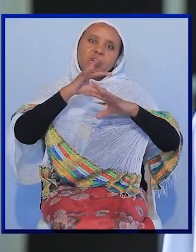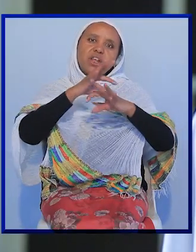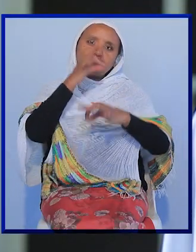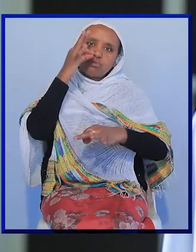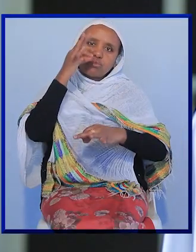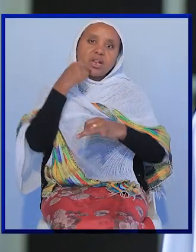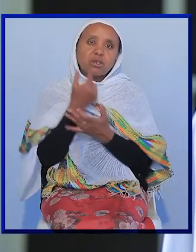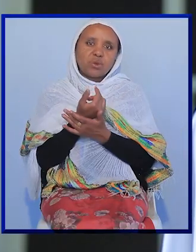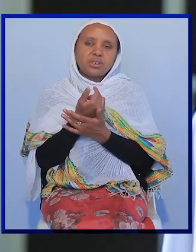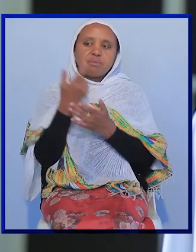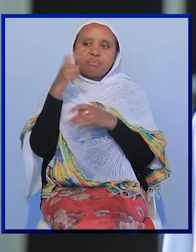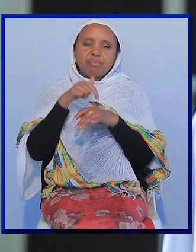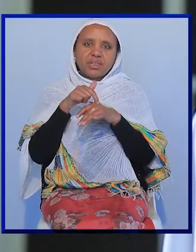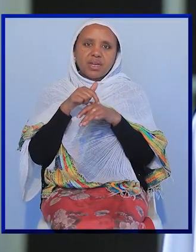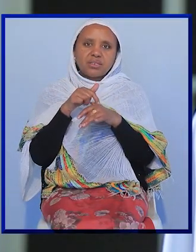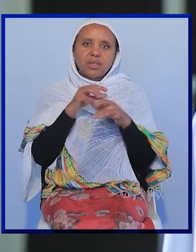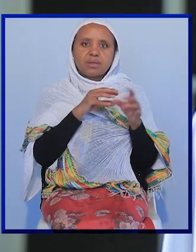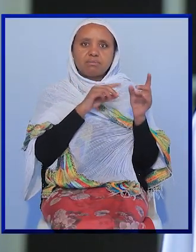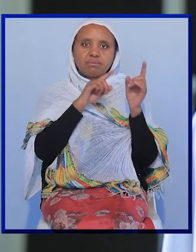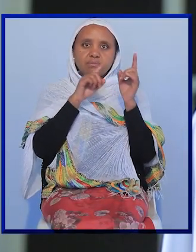በክብር ትላቸዋለች። በዚህን ጊዜ ተነስተው